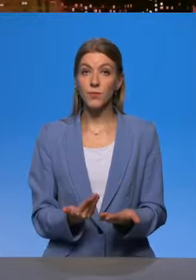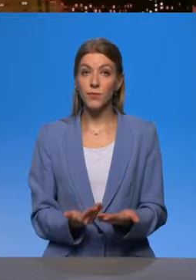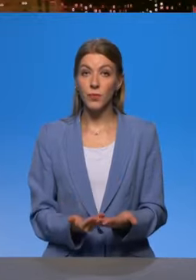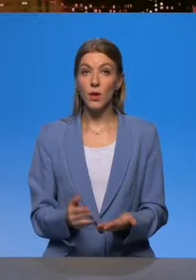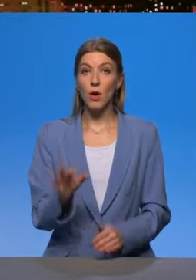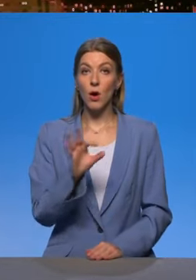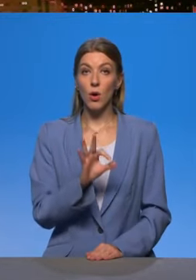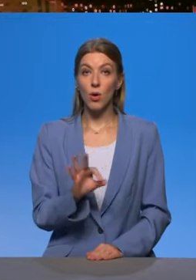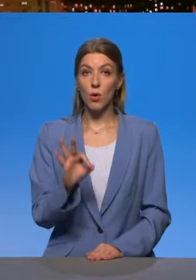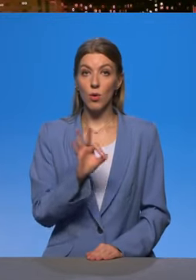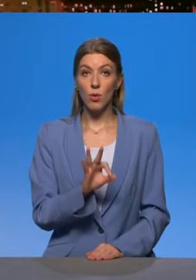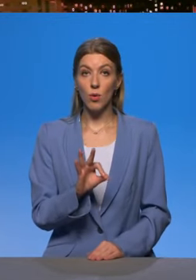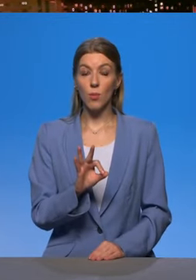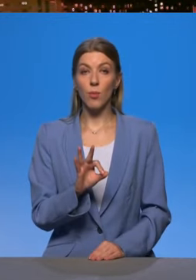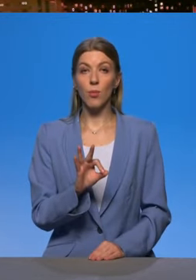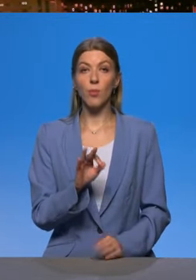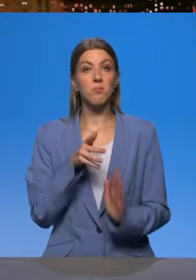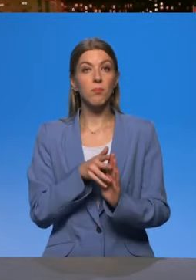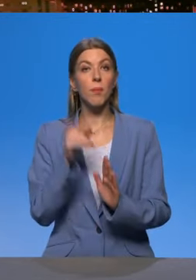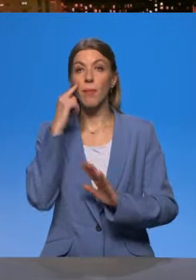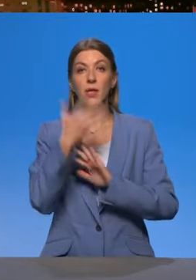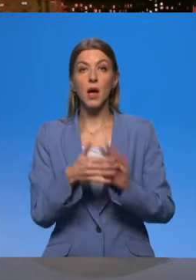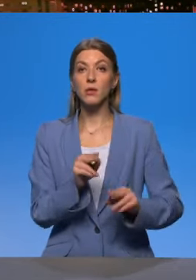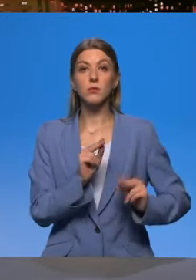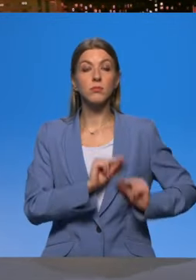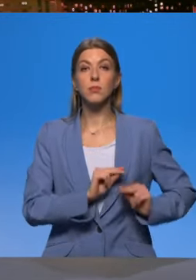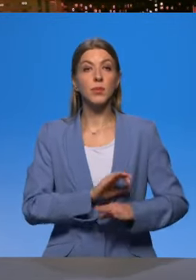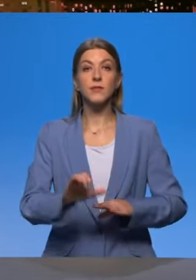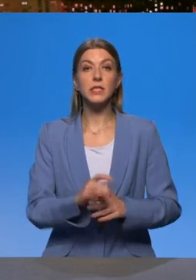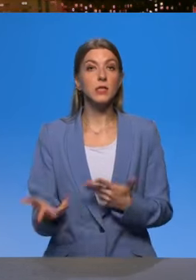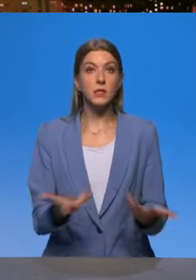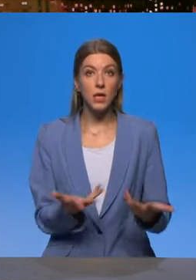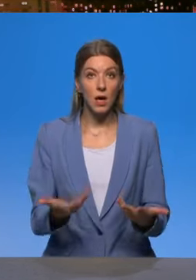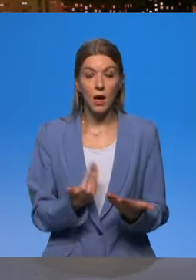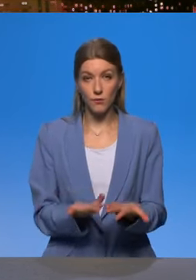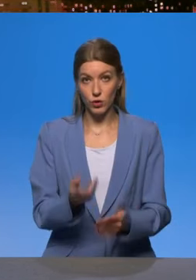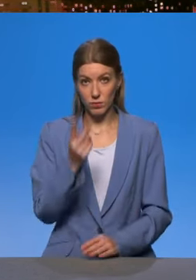не вопрос денег, потому что деньги, если недостаточно, вот